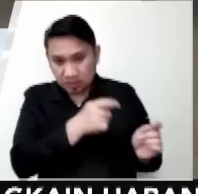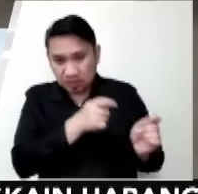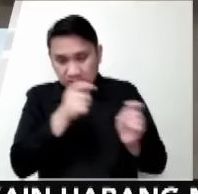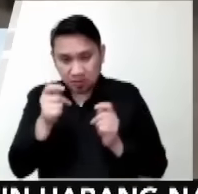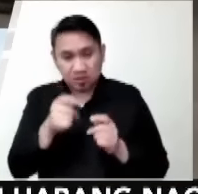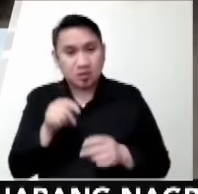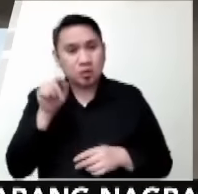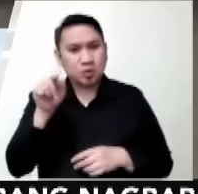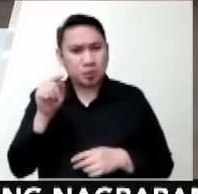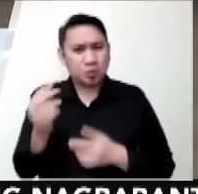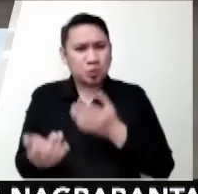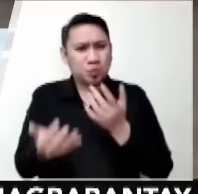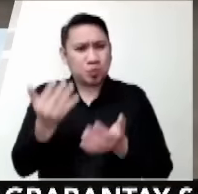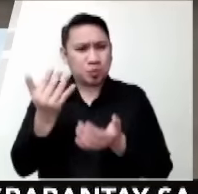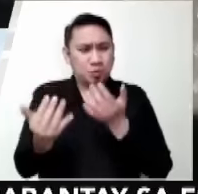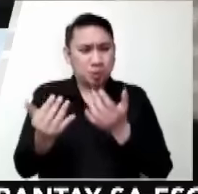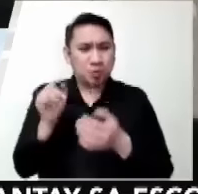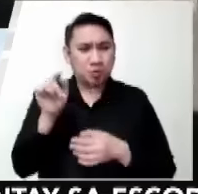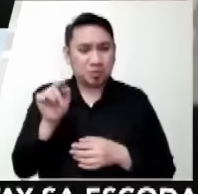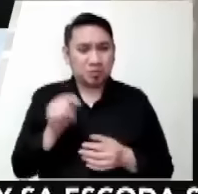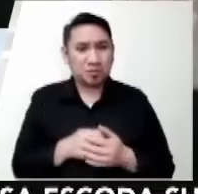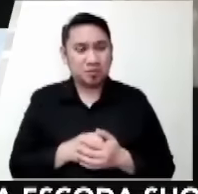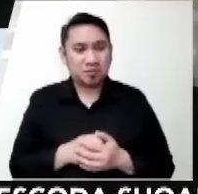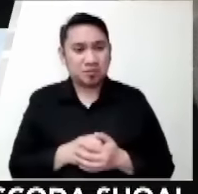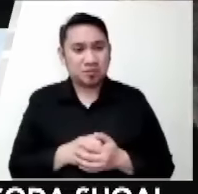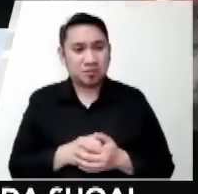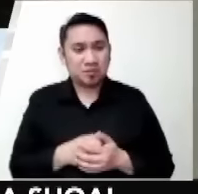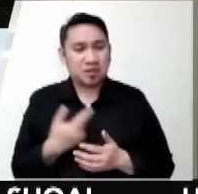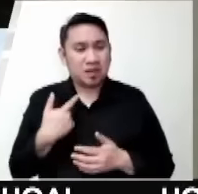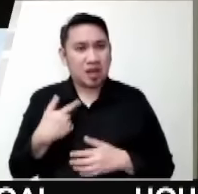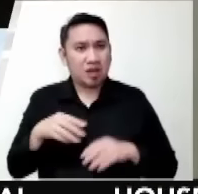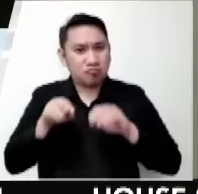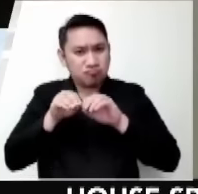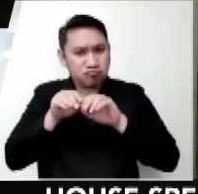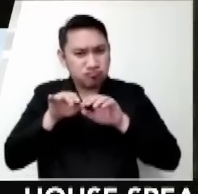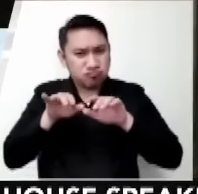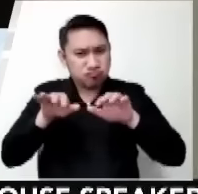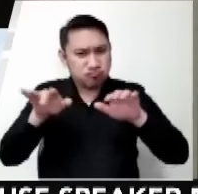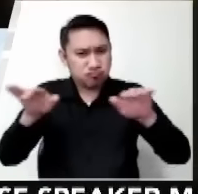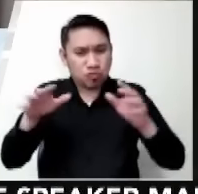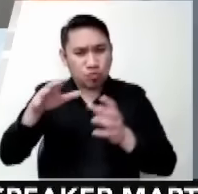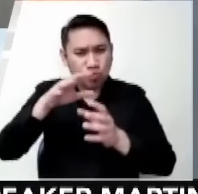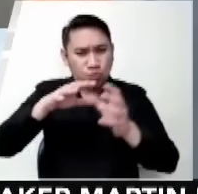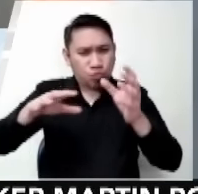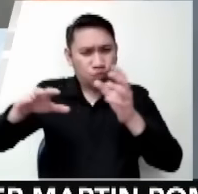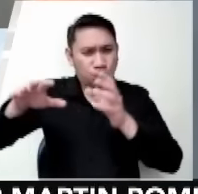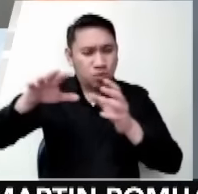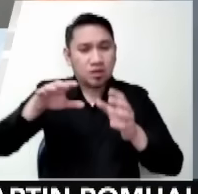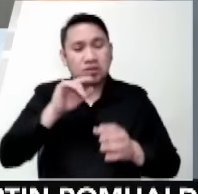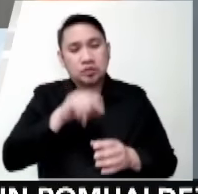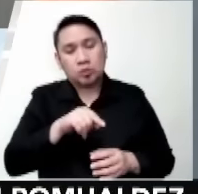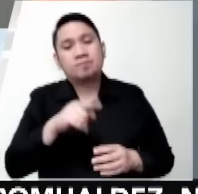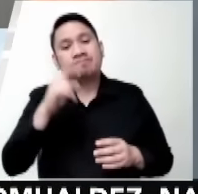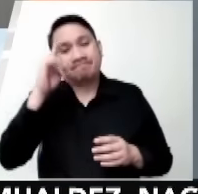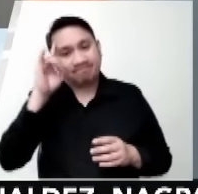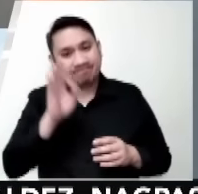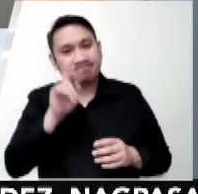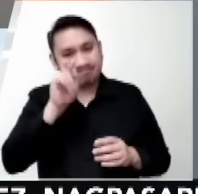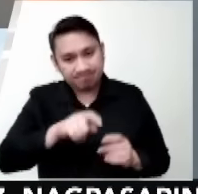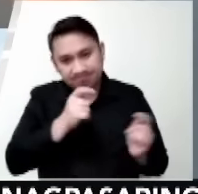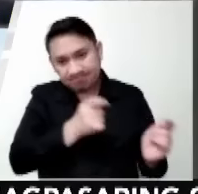ng mezzanine area ng main building. Yung usok ay gumapang, so walang choice kundi ilikas muna yung mga pasyente namin sa